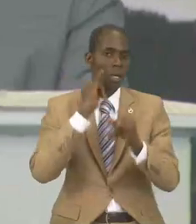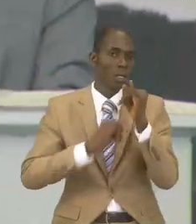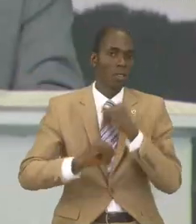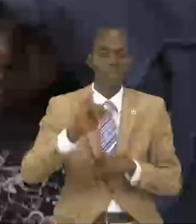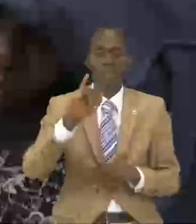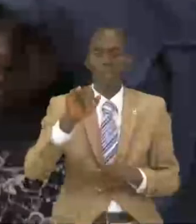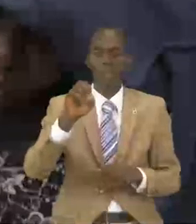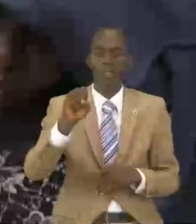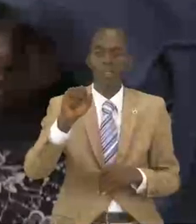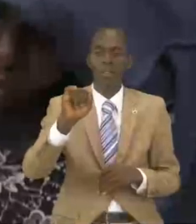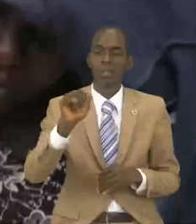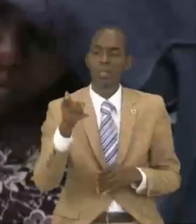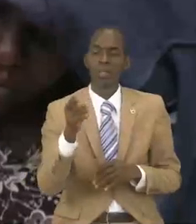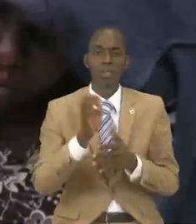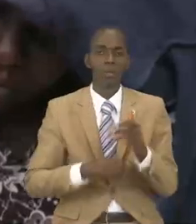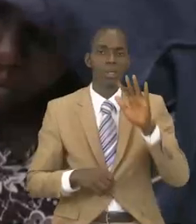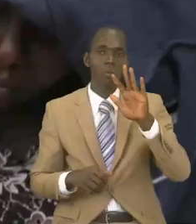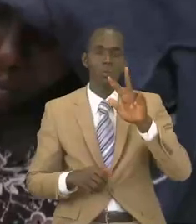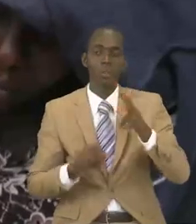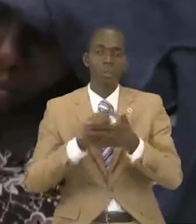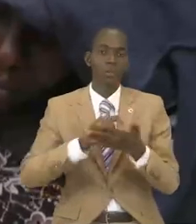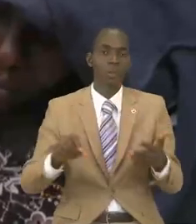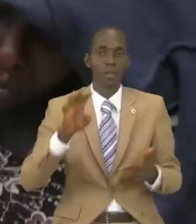53, verset 4.